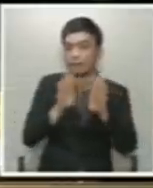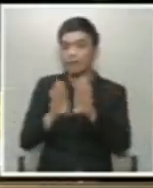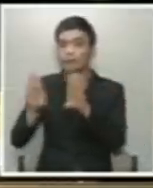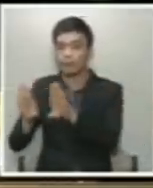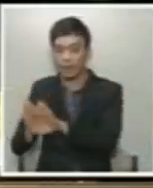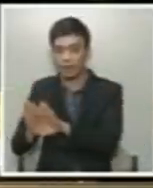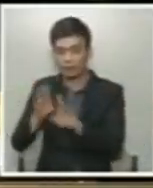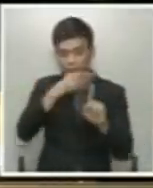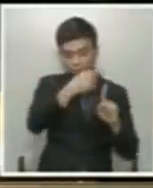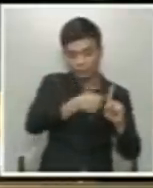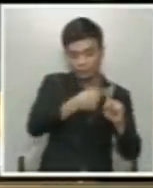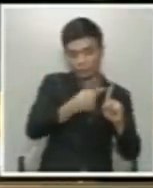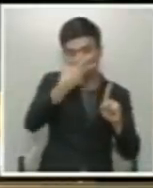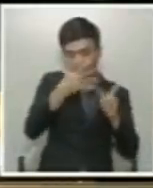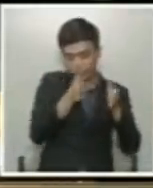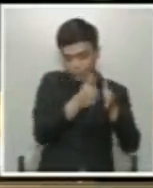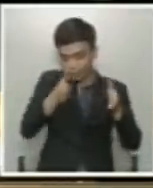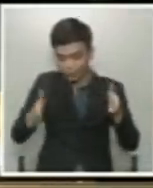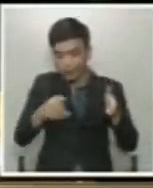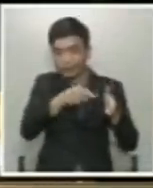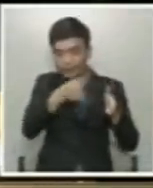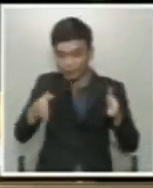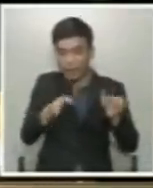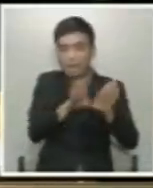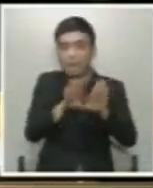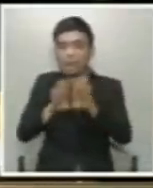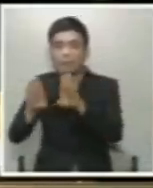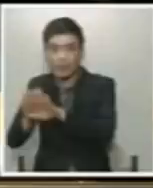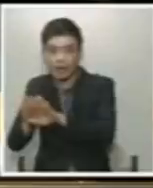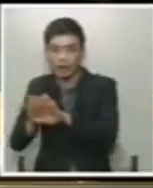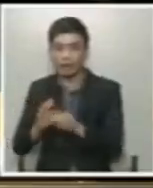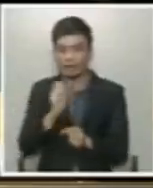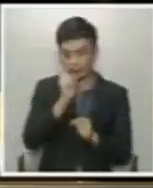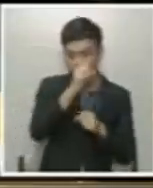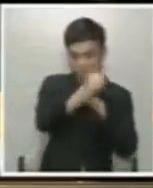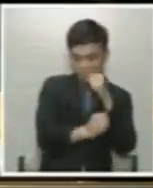ต่อ3เดือนนะครับโรงงานยังทั้งปีนะครับโรงงาน